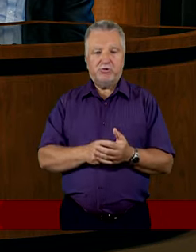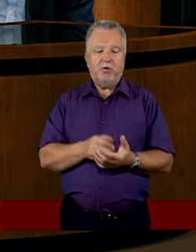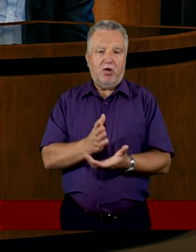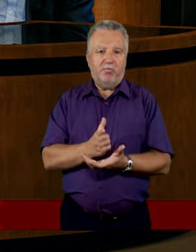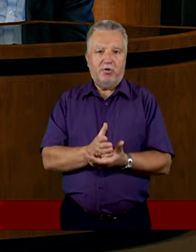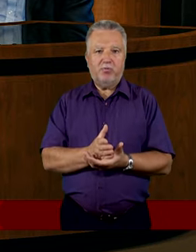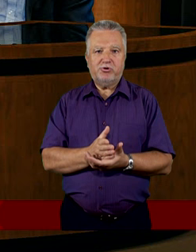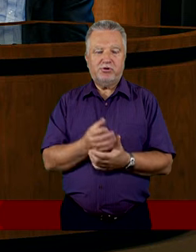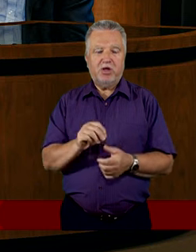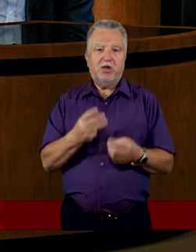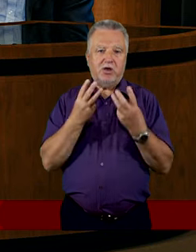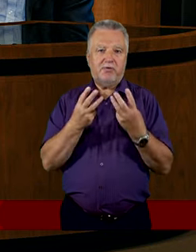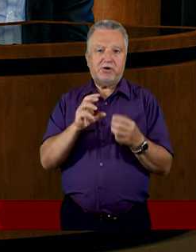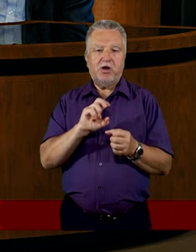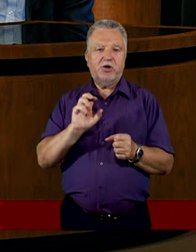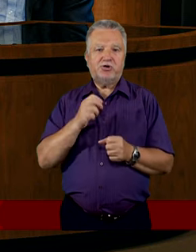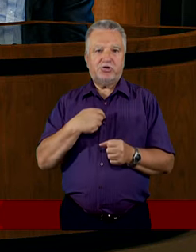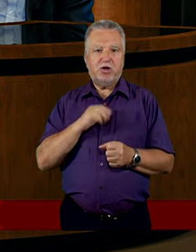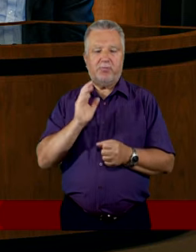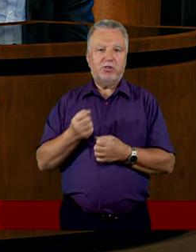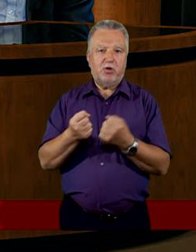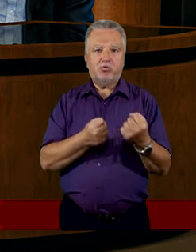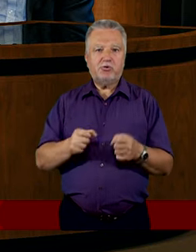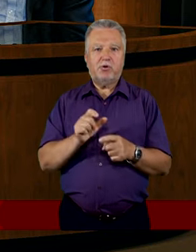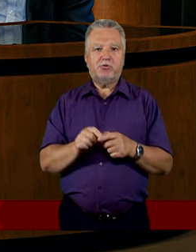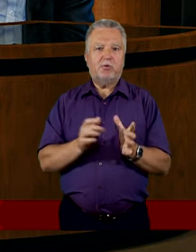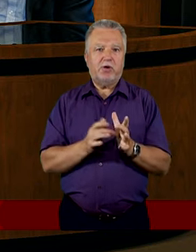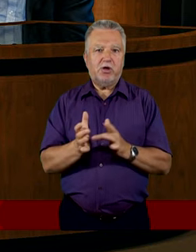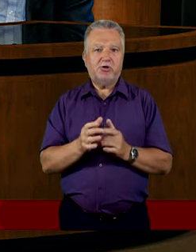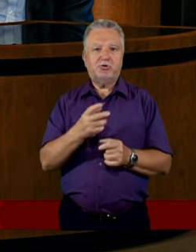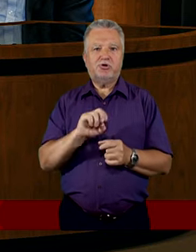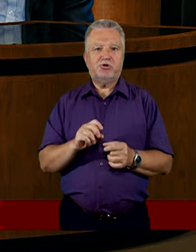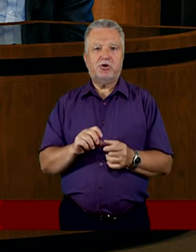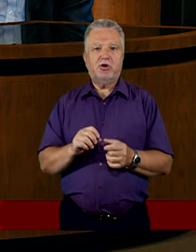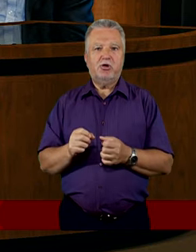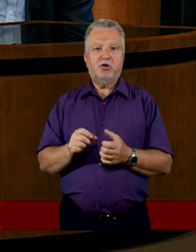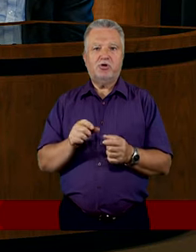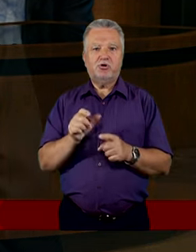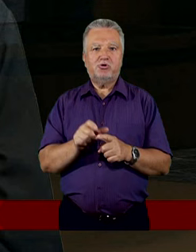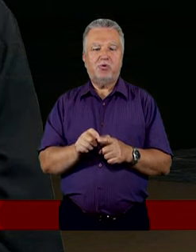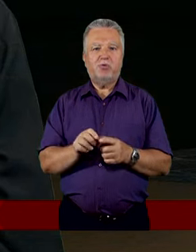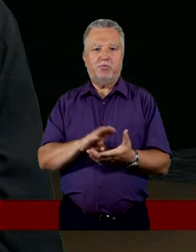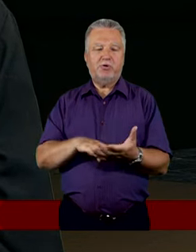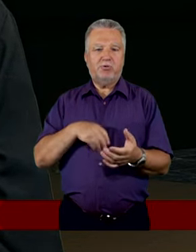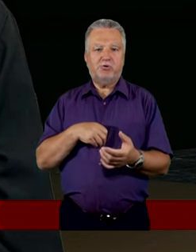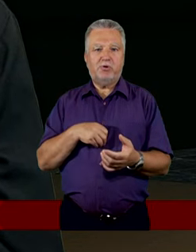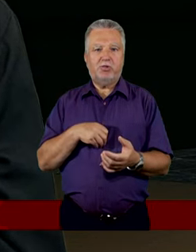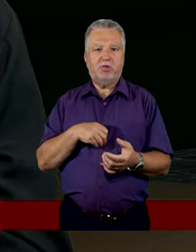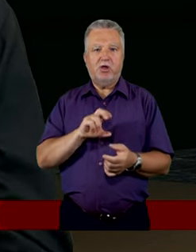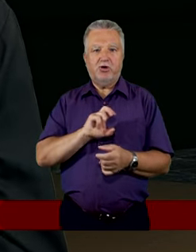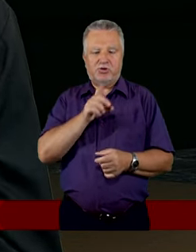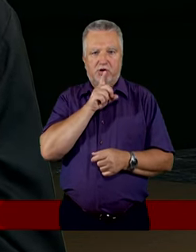od tego, czy ja będę mówił, czy używał słowa Pan Jezus, czy będę używał słowa Pismo Święte, czy będę w pewnych